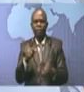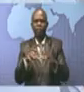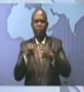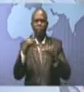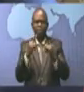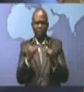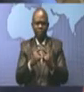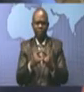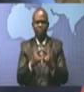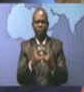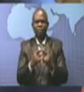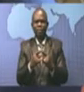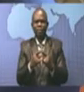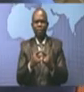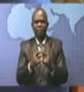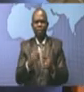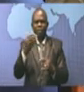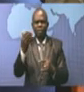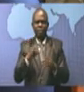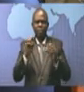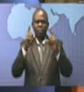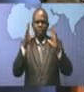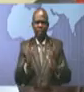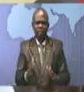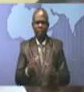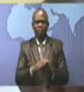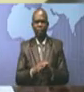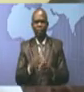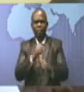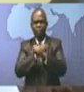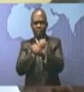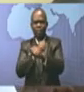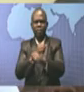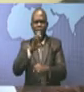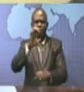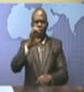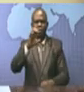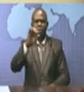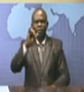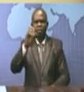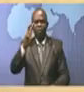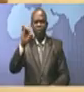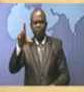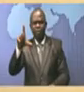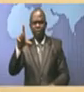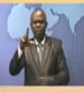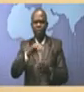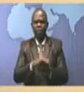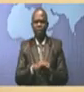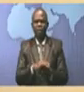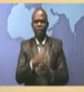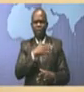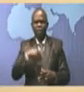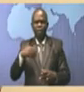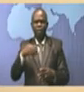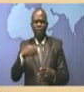les administratifs concernés ainsi que les représentants de la protection civile et de l'Obura. Au cours de cette réunion,